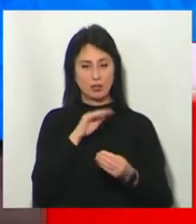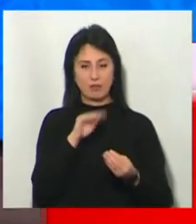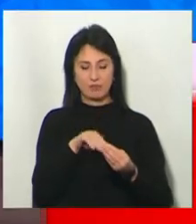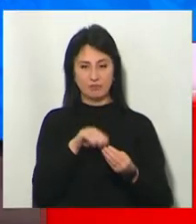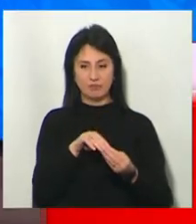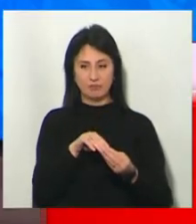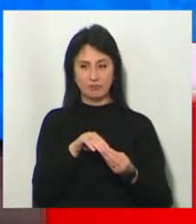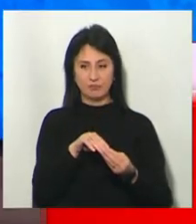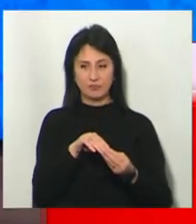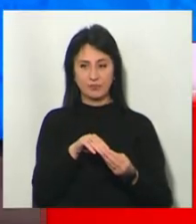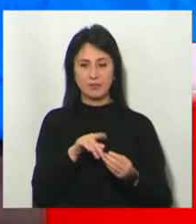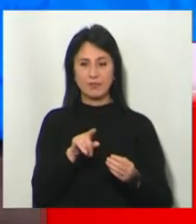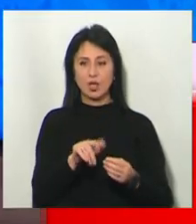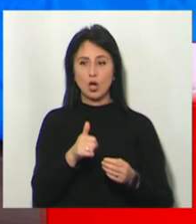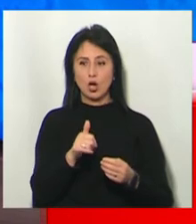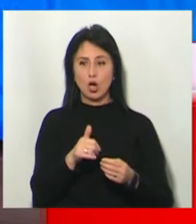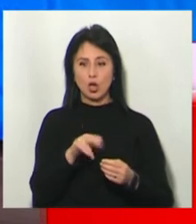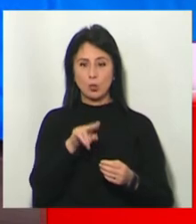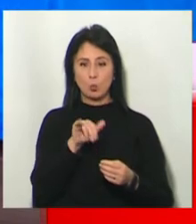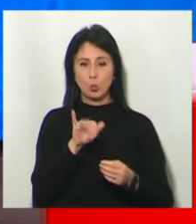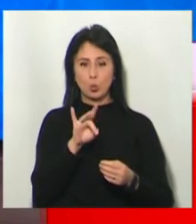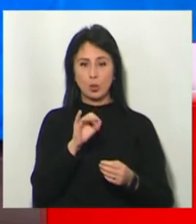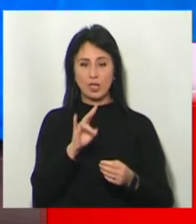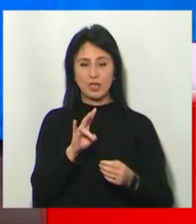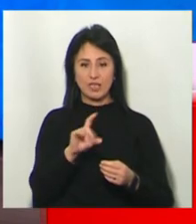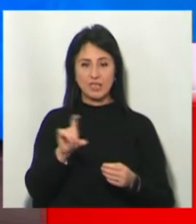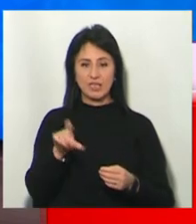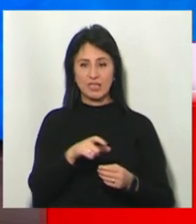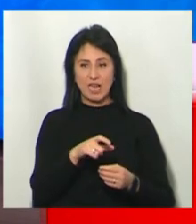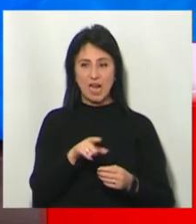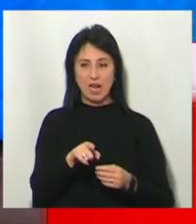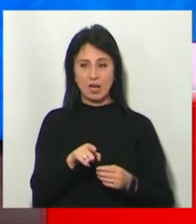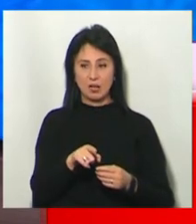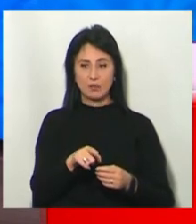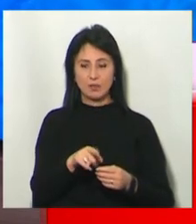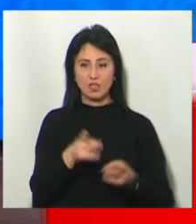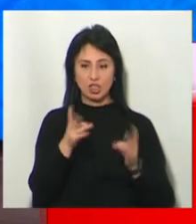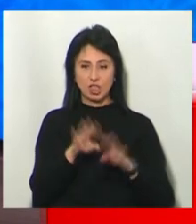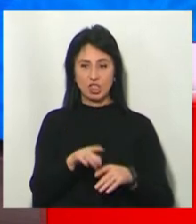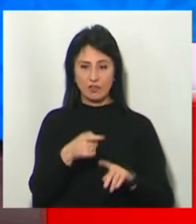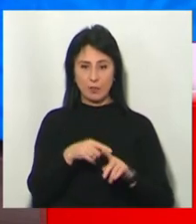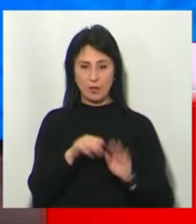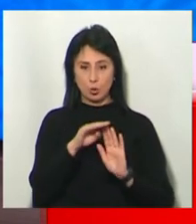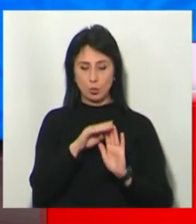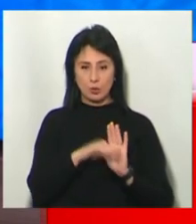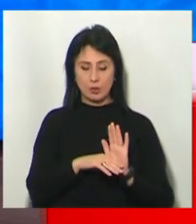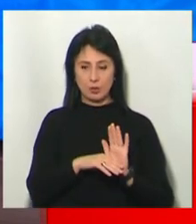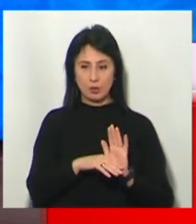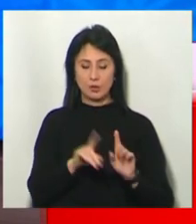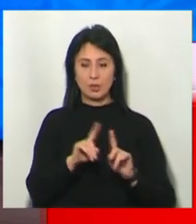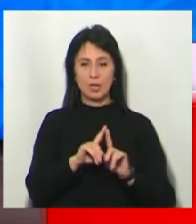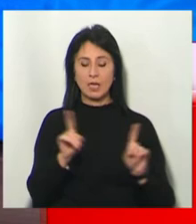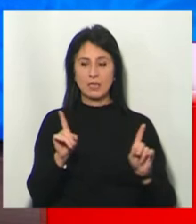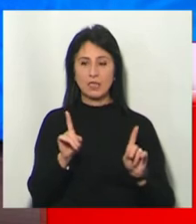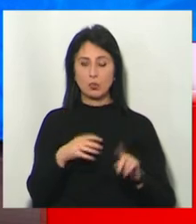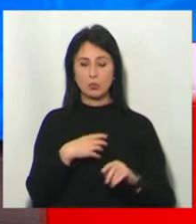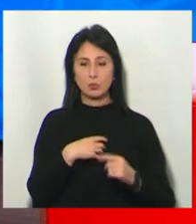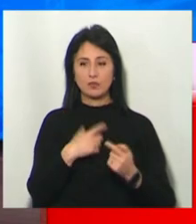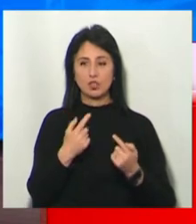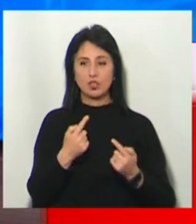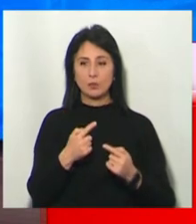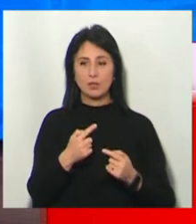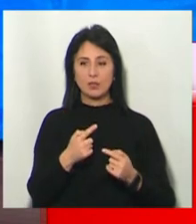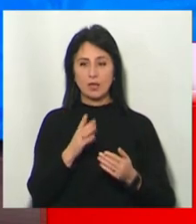მიმართ. Da, ის როგორც პურინების წყარო რასაკვირველი არჩება ამ ნუსხაში. Განსაკუთრებული